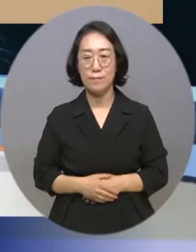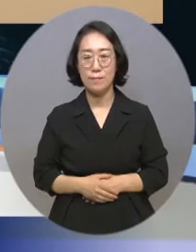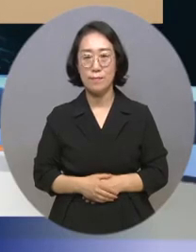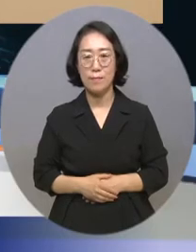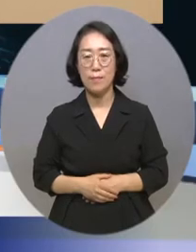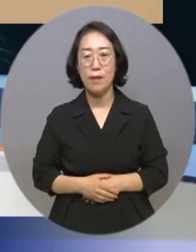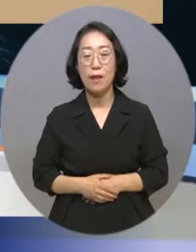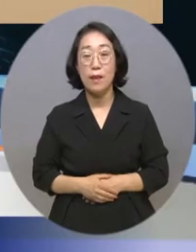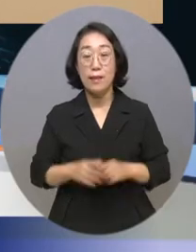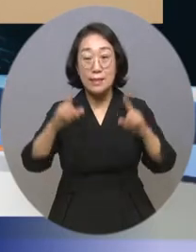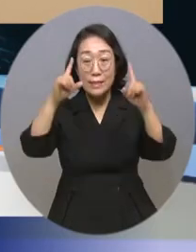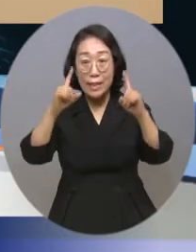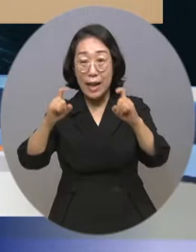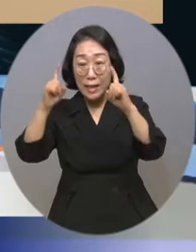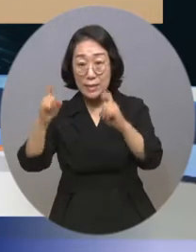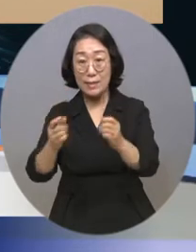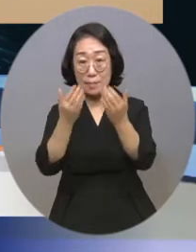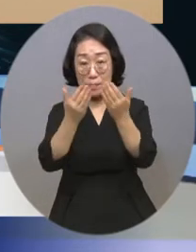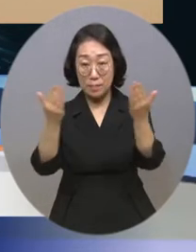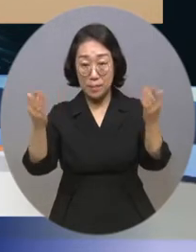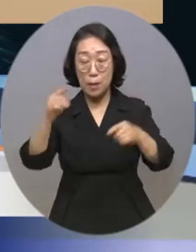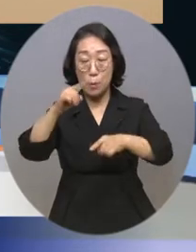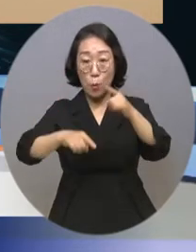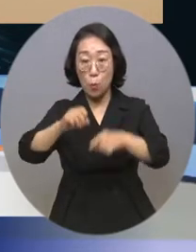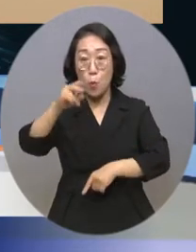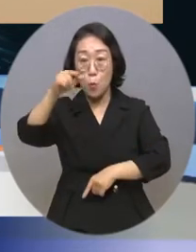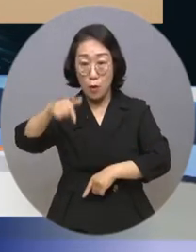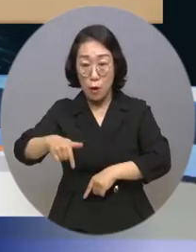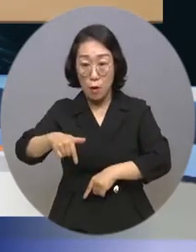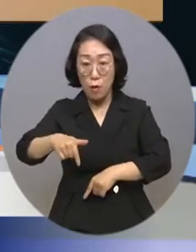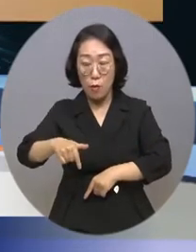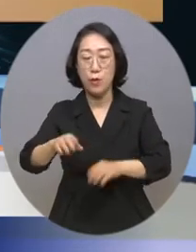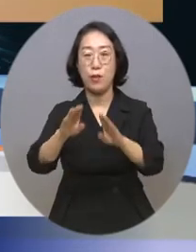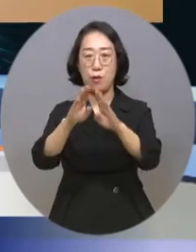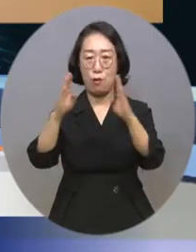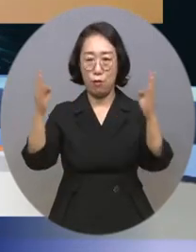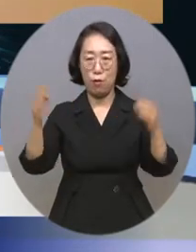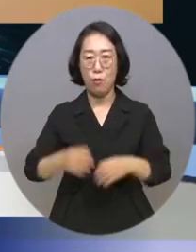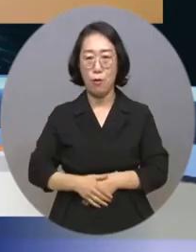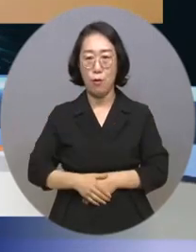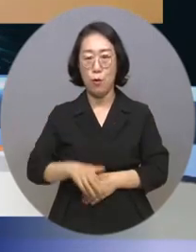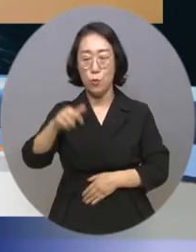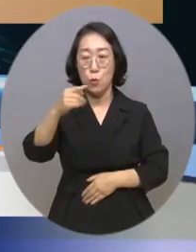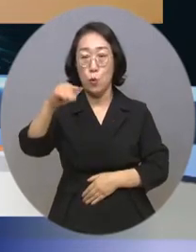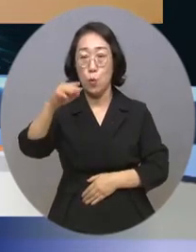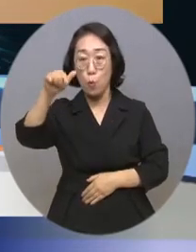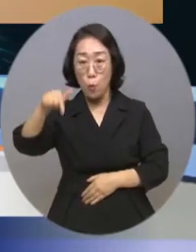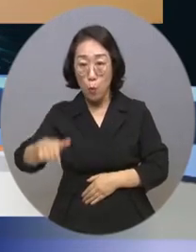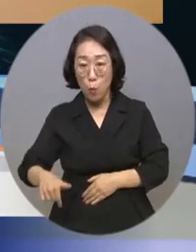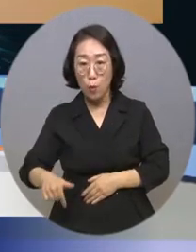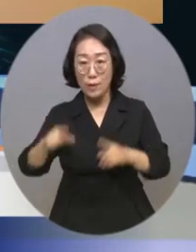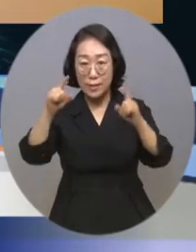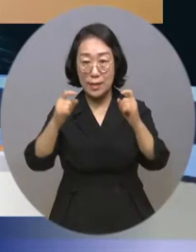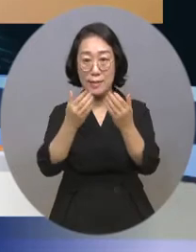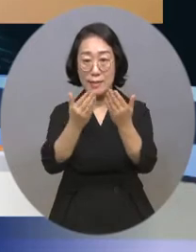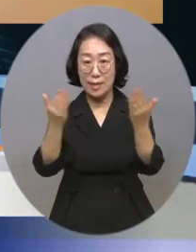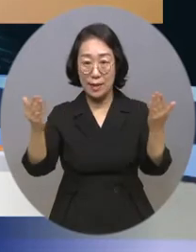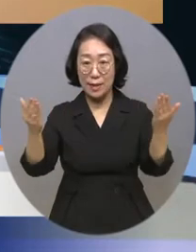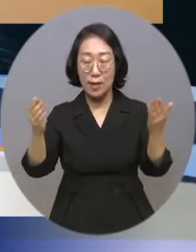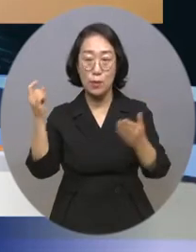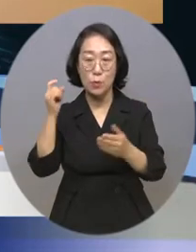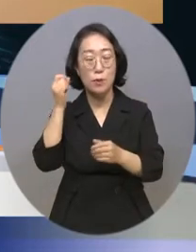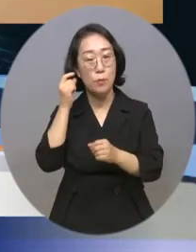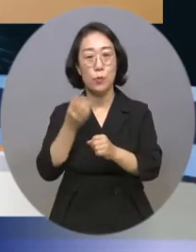가득 담은 사진전이 목포역 미술관에서 열리고 있습니다. 조로옥 사진작가의 전시 현장을 이소영